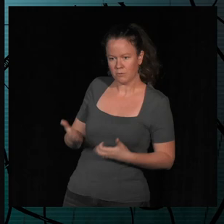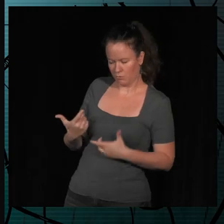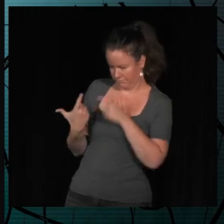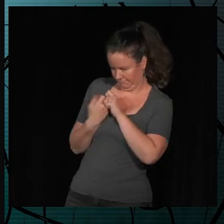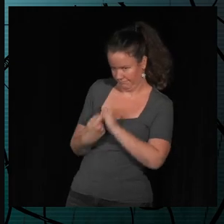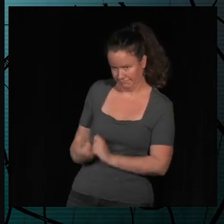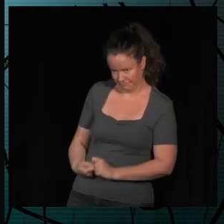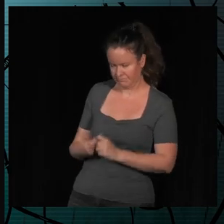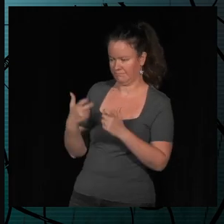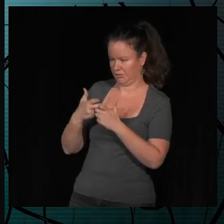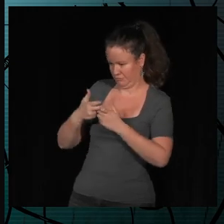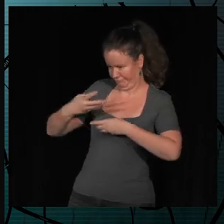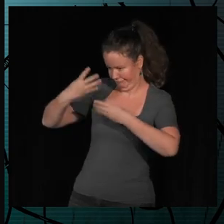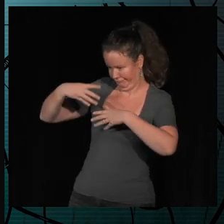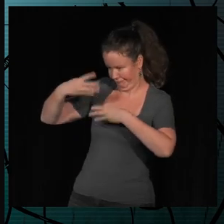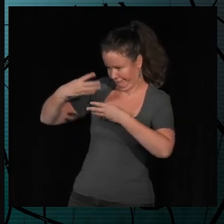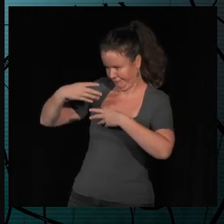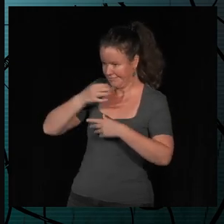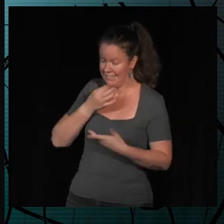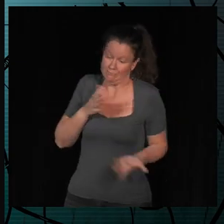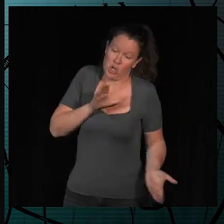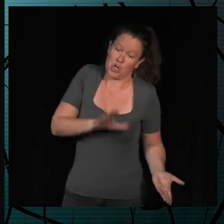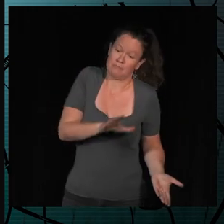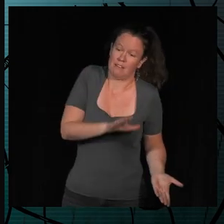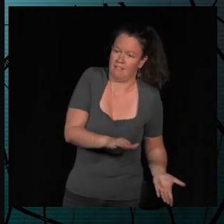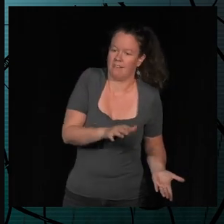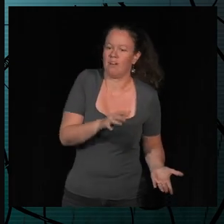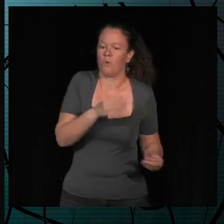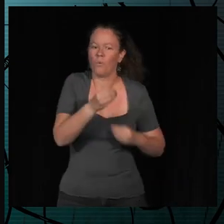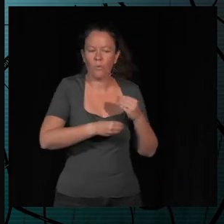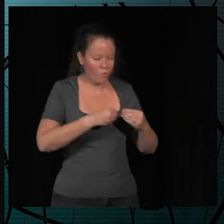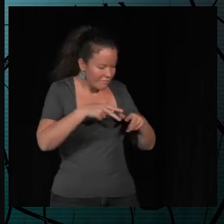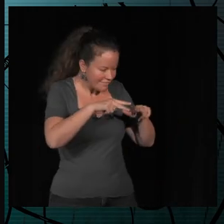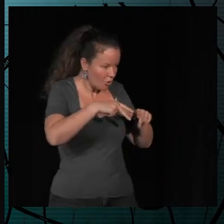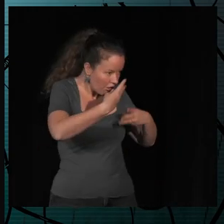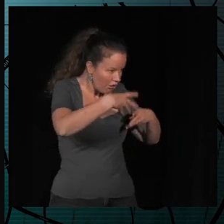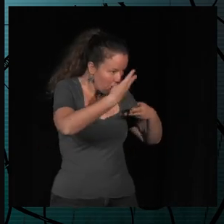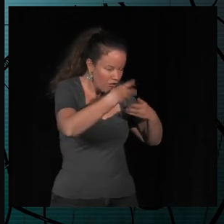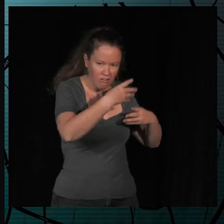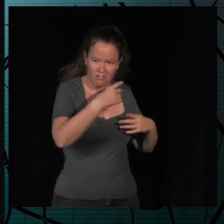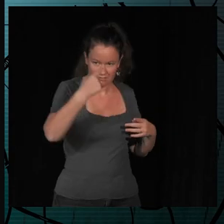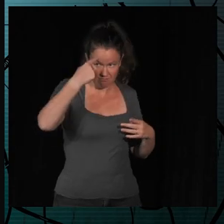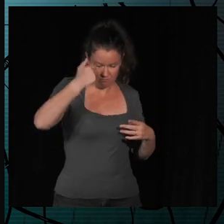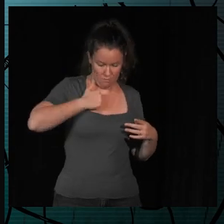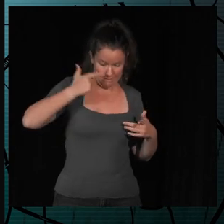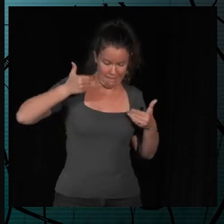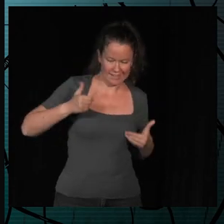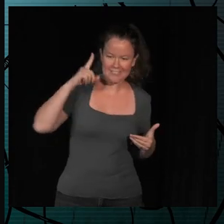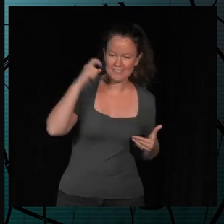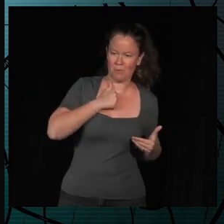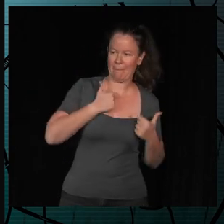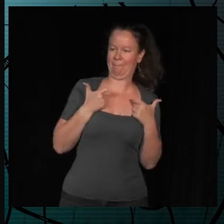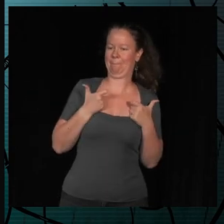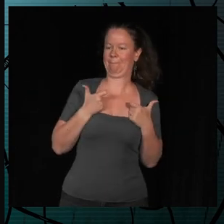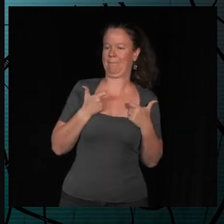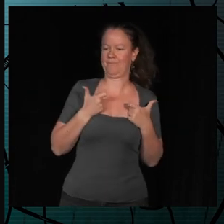les lectures de vidéos qui se mettent en route toute seule qui font que notre cerveau a beaucoup de mal à à à arrêter une fois que la vidéo s déjà lancé notre cerveau il dit bon bah